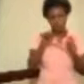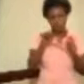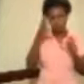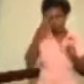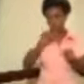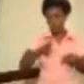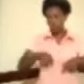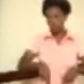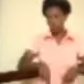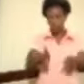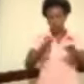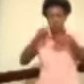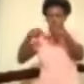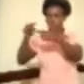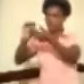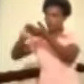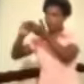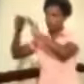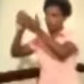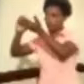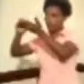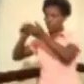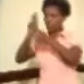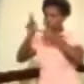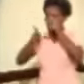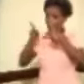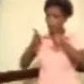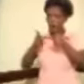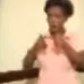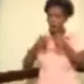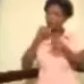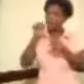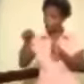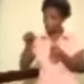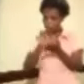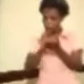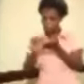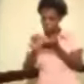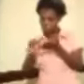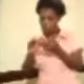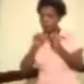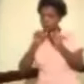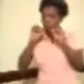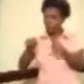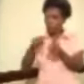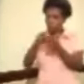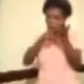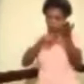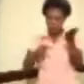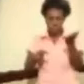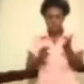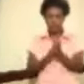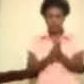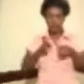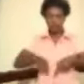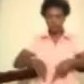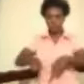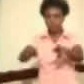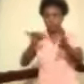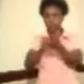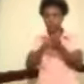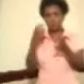amène dans un village où les gens, moun yo pa konn li, moun yo pa konn écrit, va gagner l'école, et que route ça a servi tout simplement